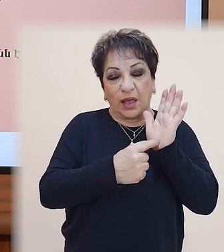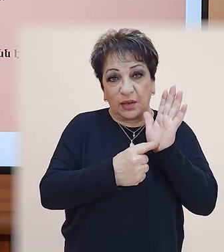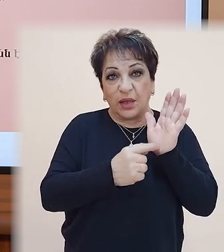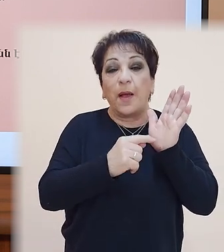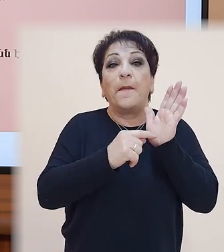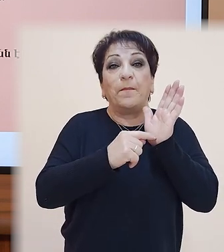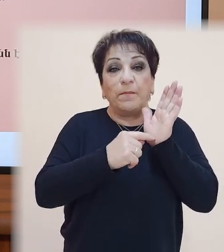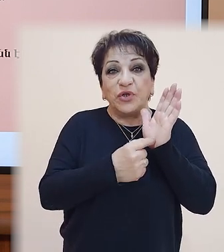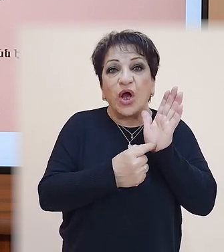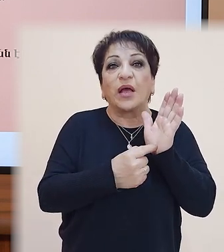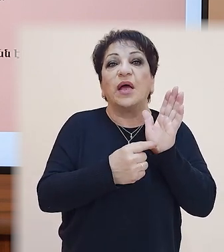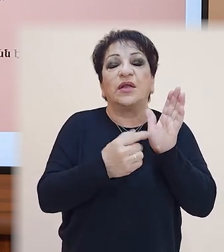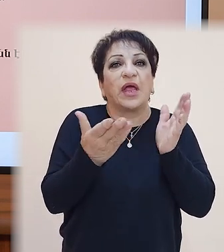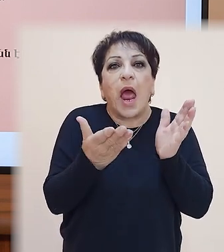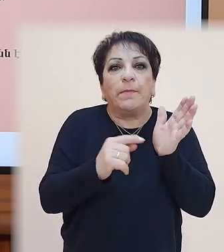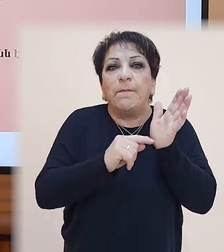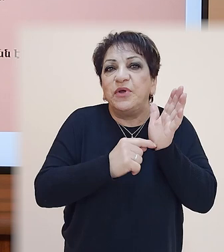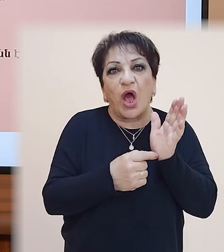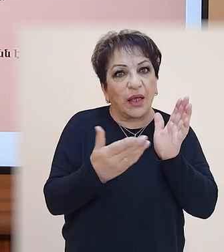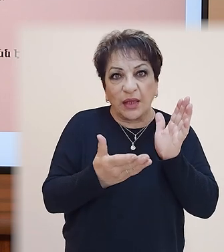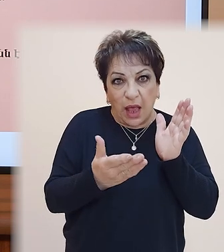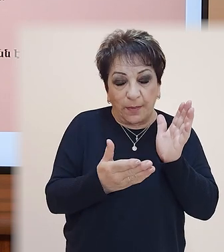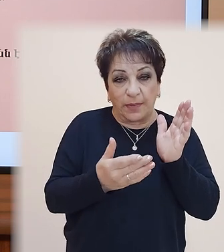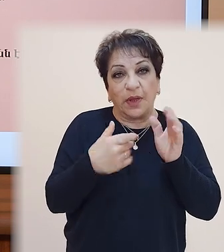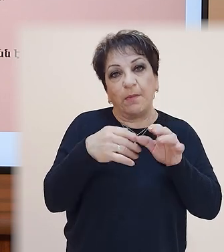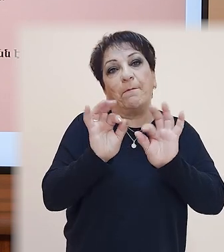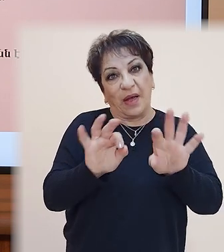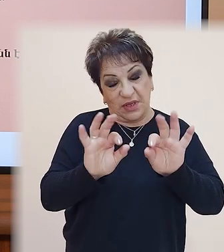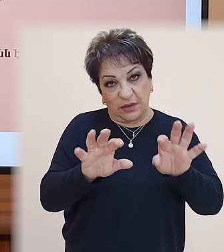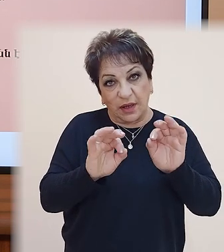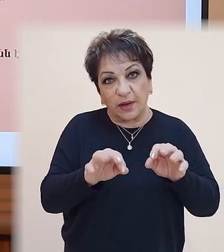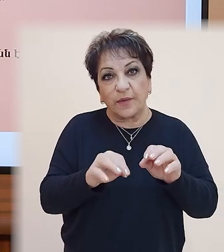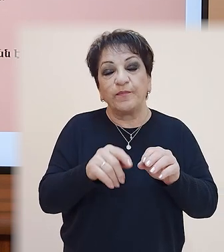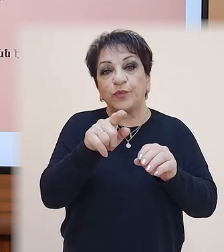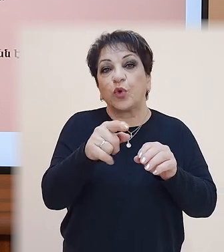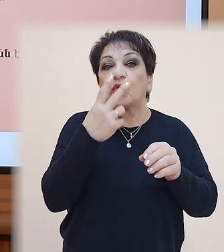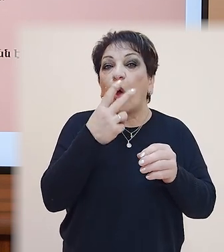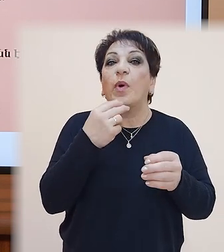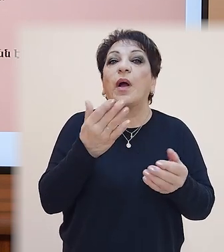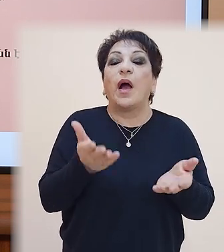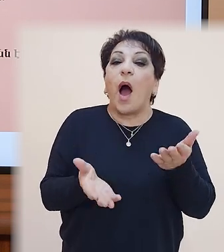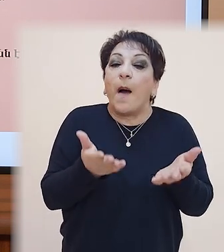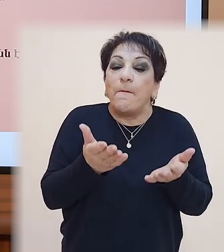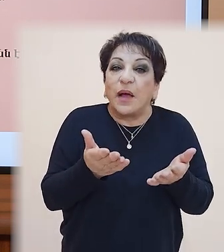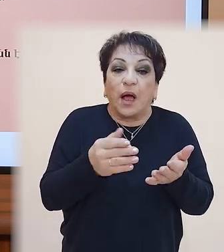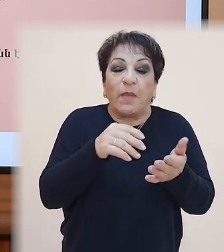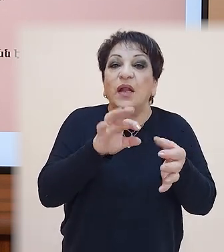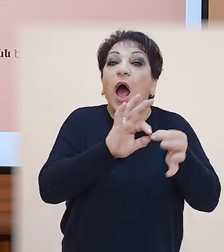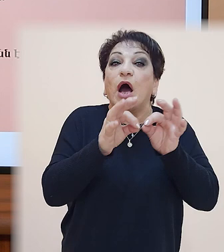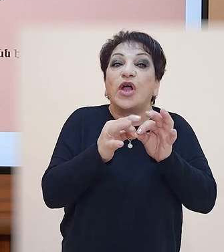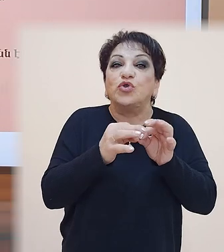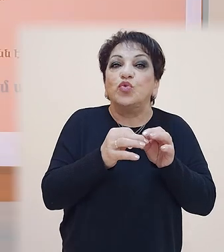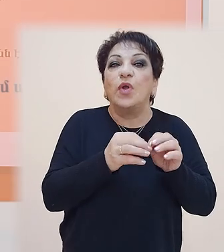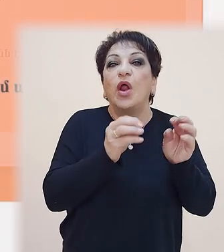դեպքում է բաղադրիշների միջև, դրվում միջակ կետ։ Եթե համեմատաբար ինքնուր ույնություն կա նախադայսթյունների